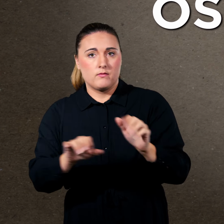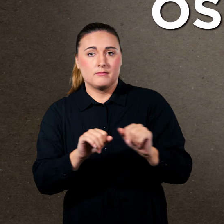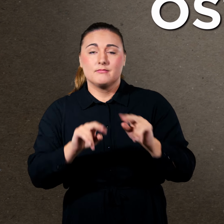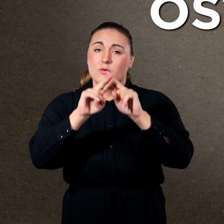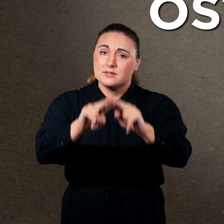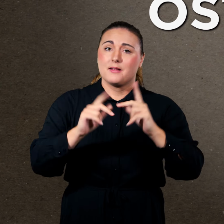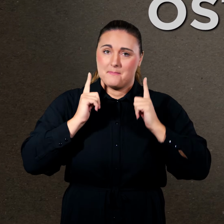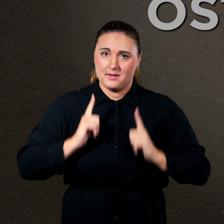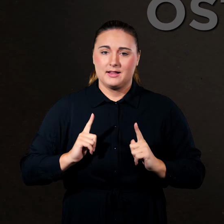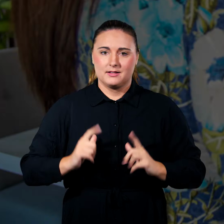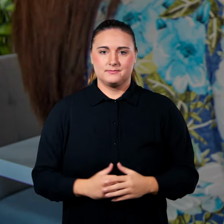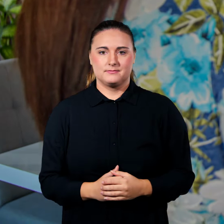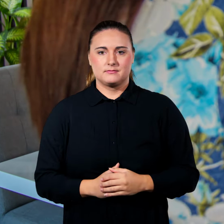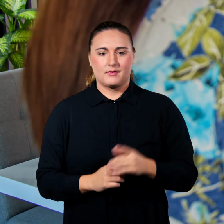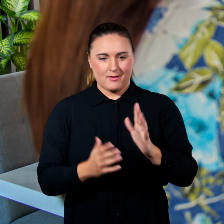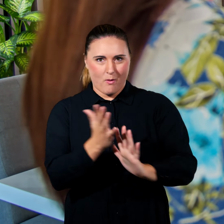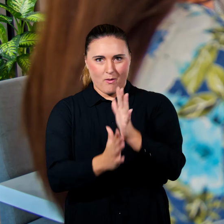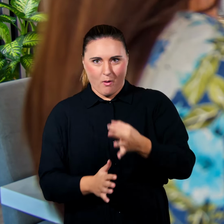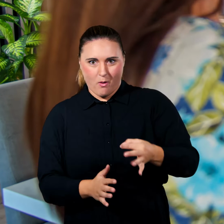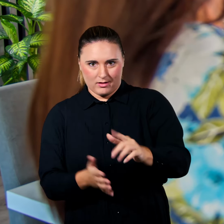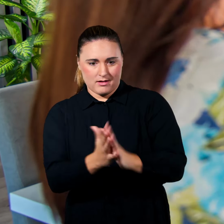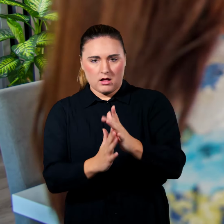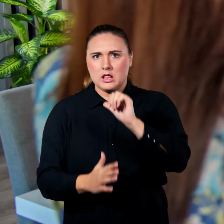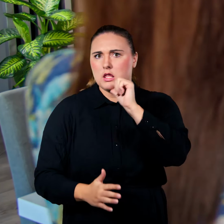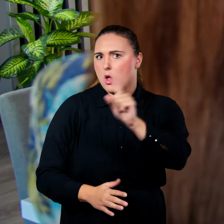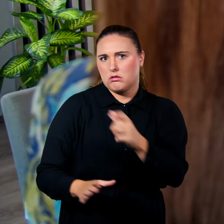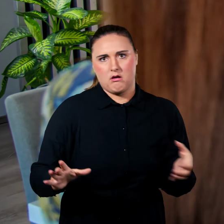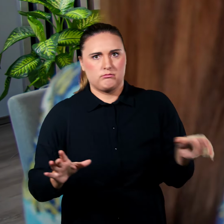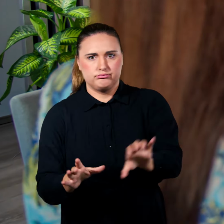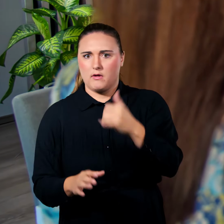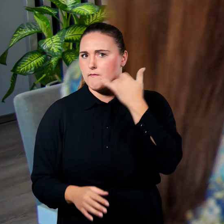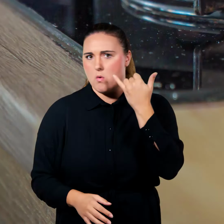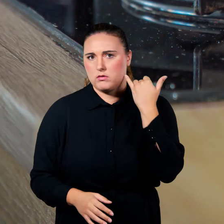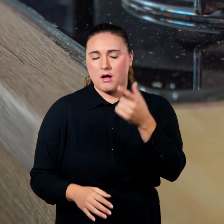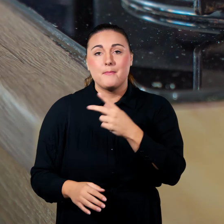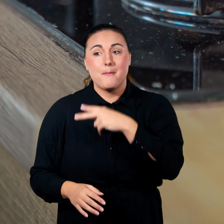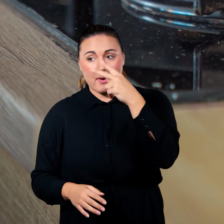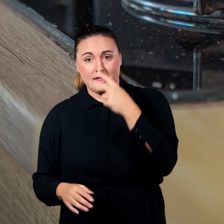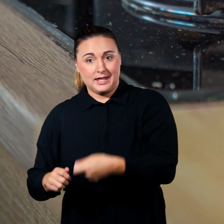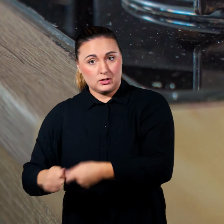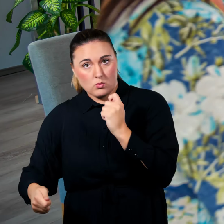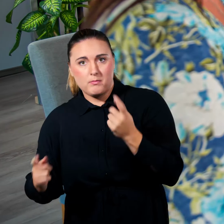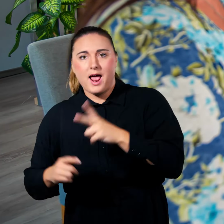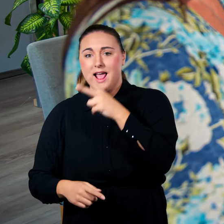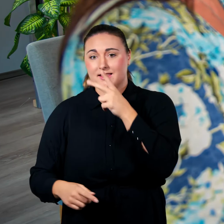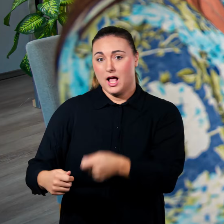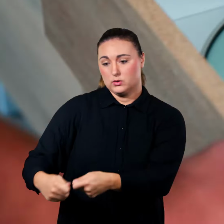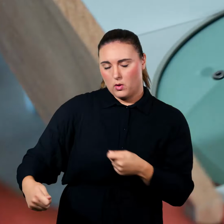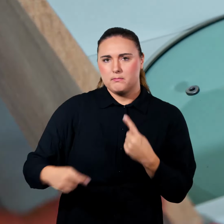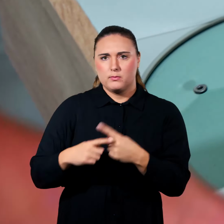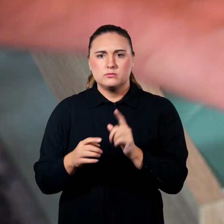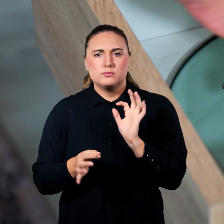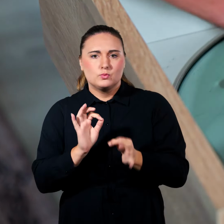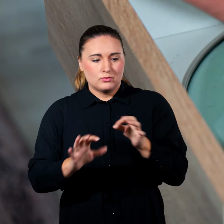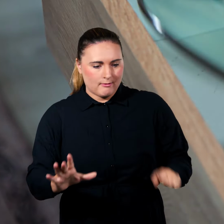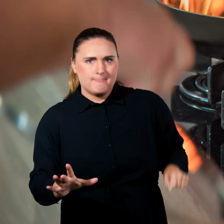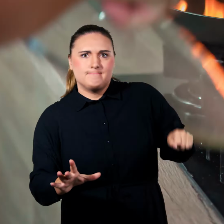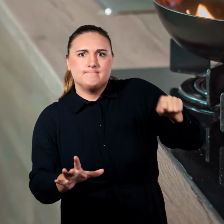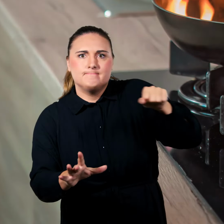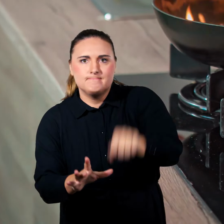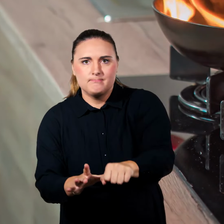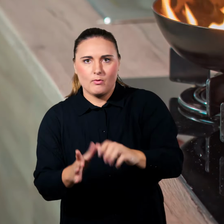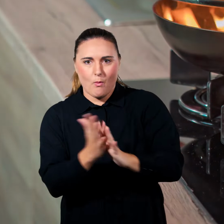ravnanju. Ostanite mirni. Pregretega olja nikoli ne gasite z vodo. Izklopite plin ali elektriko in poskušajte pogasiti